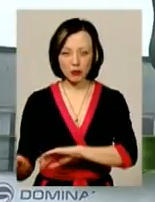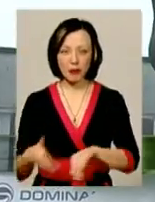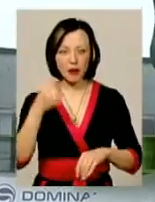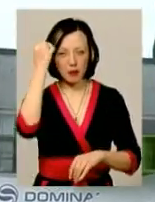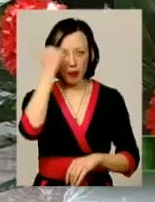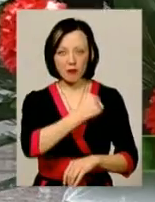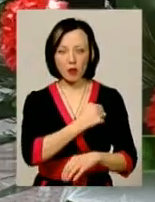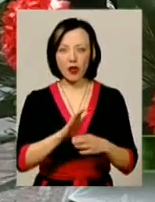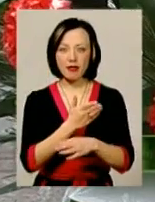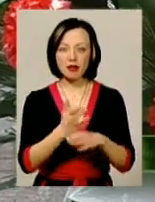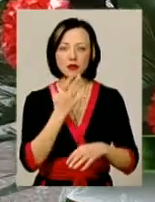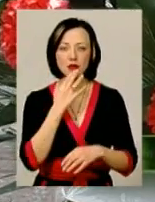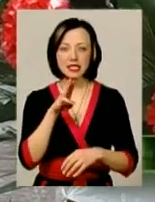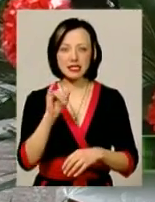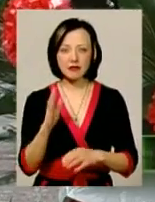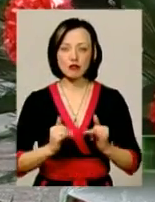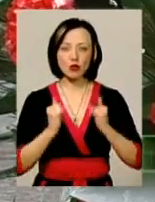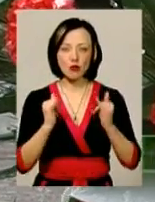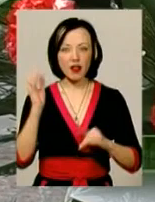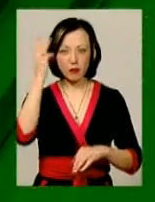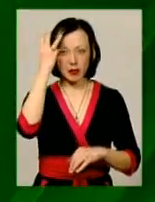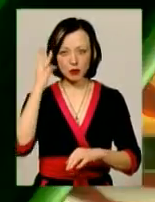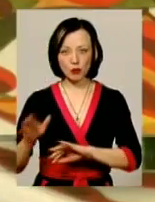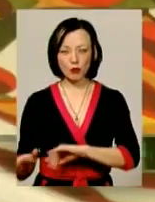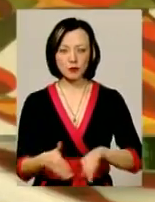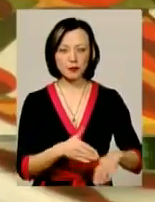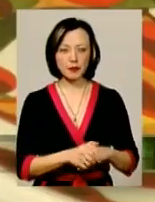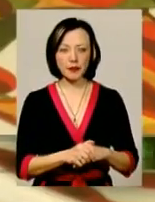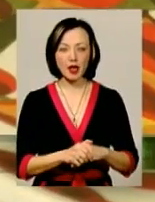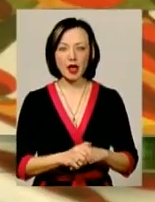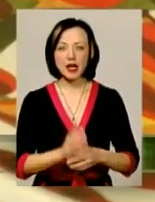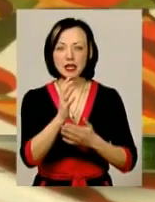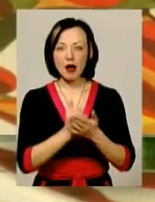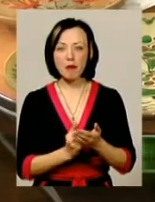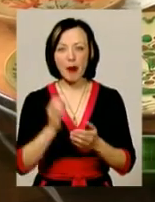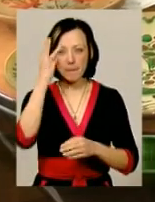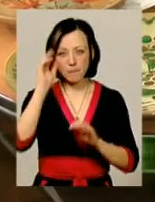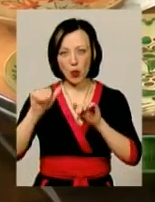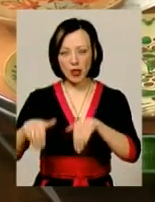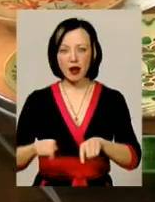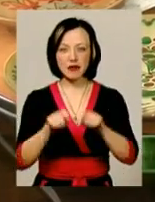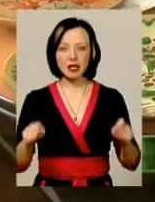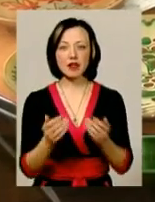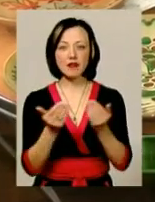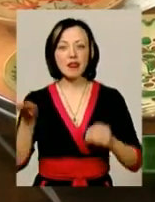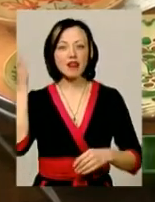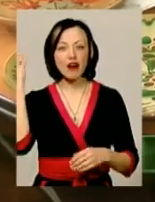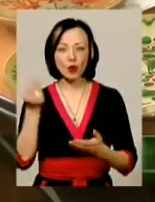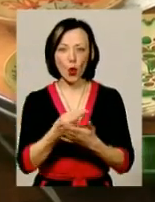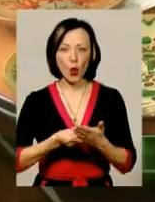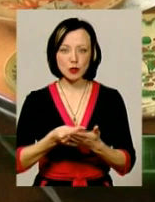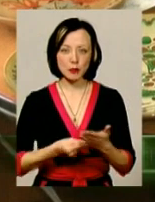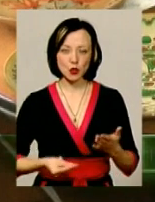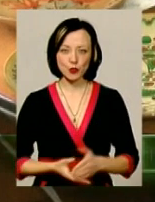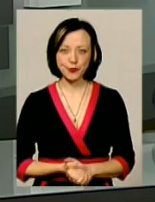Пам'ять воїнів-інтернаціоналістів вшанували у Хмельницькому. Скарби Поділля в обласному центрі відкрили виставку давнього розпису.